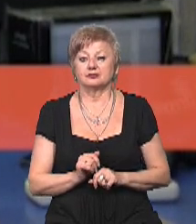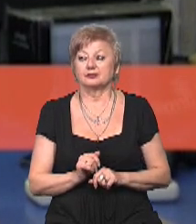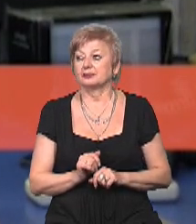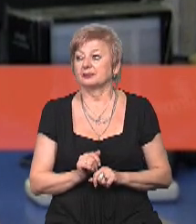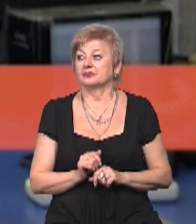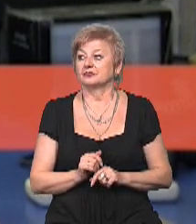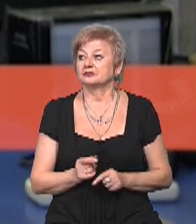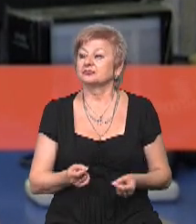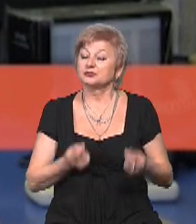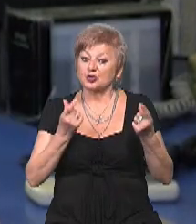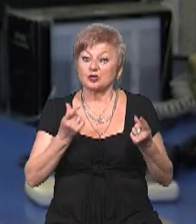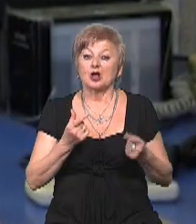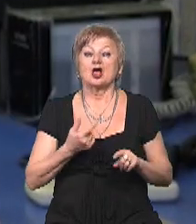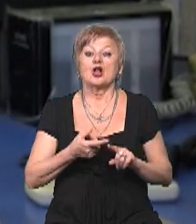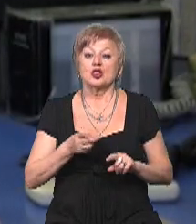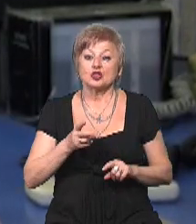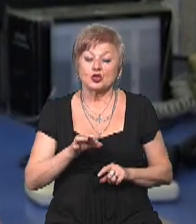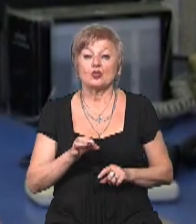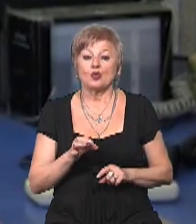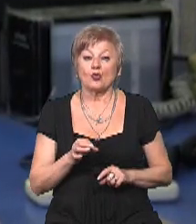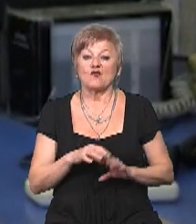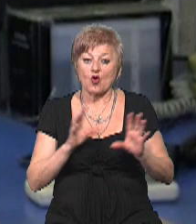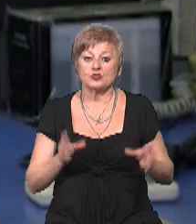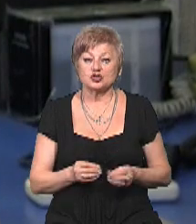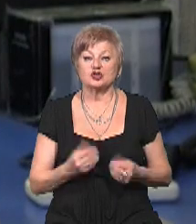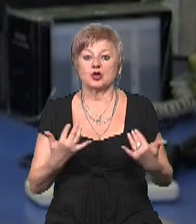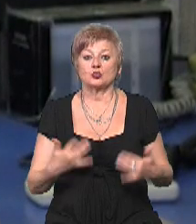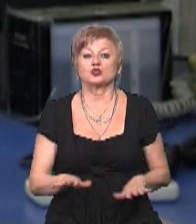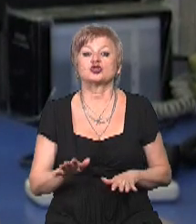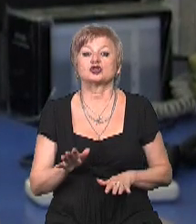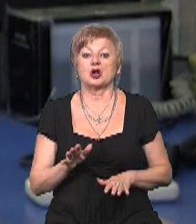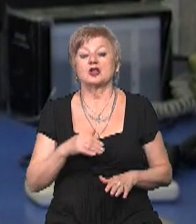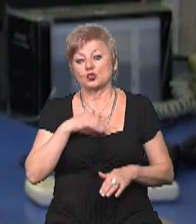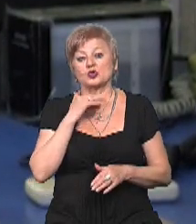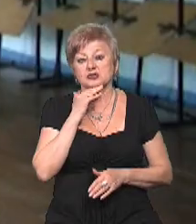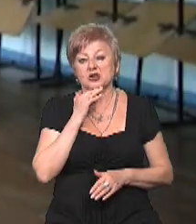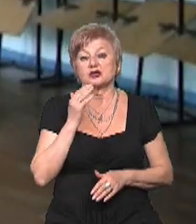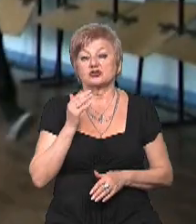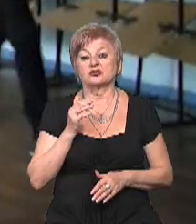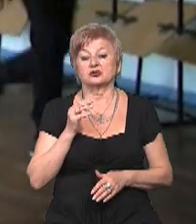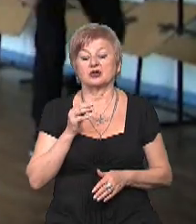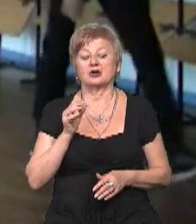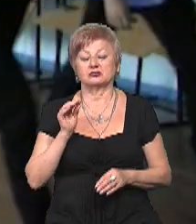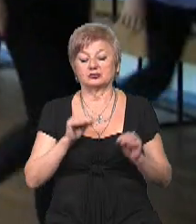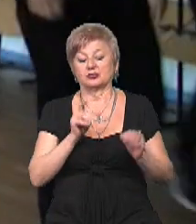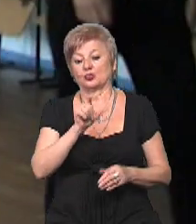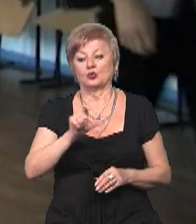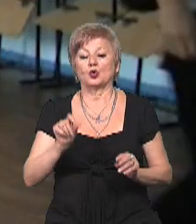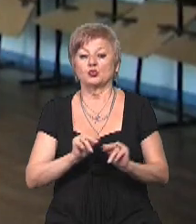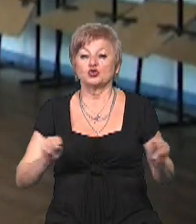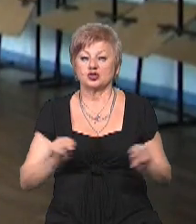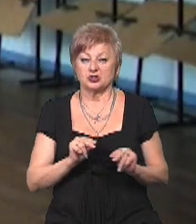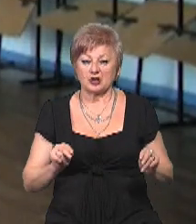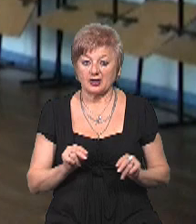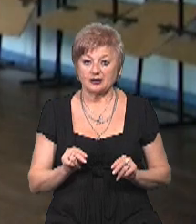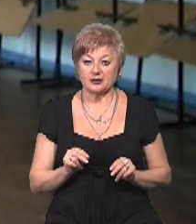турботливо це все, але, ну, ми... Вже у мене достатній склад вчителів, які навіть якщо зараз, ну, за